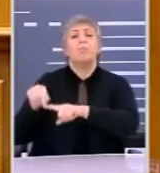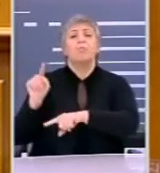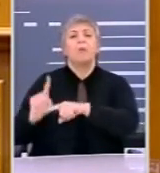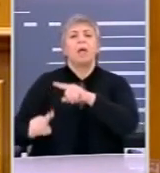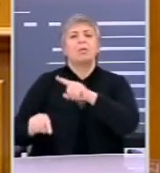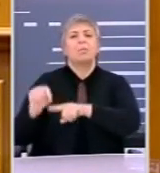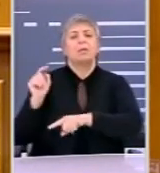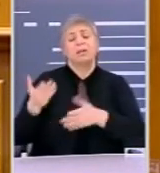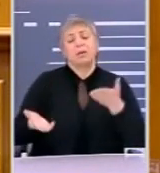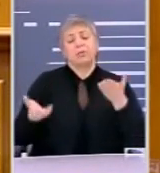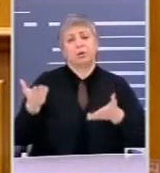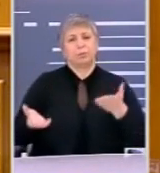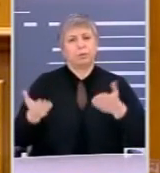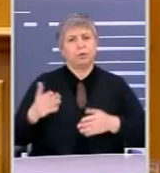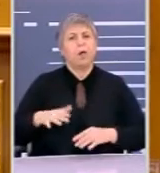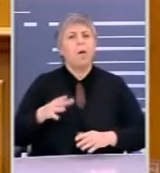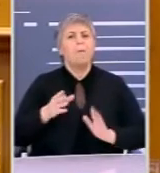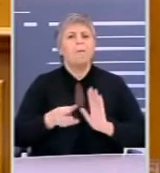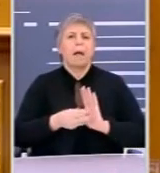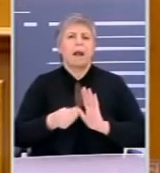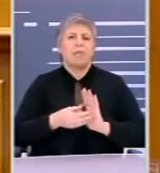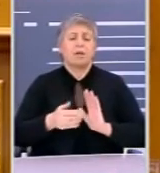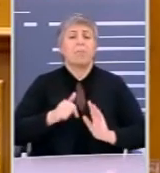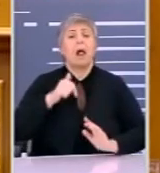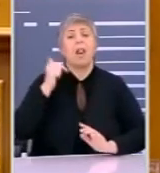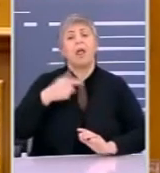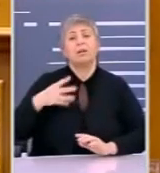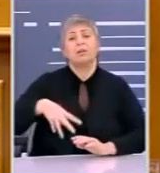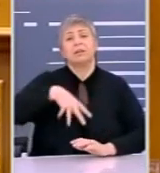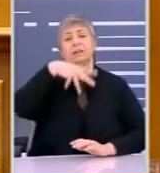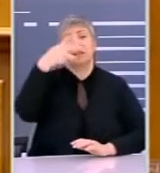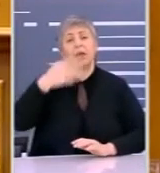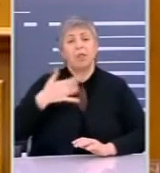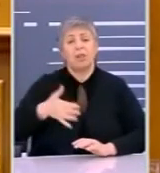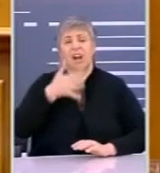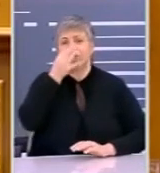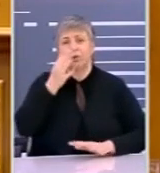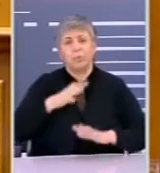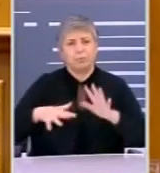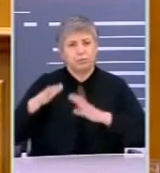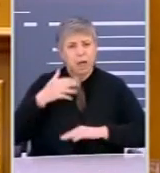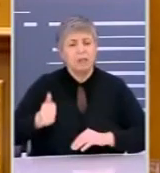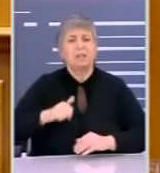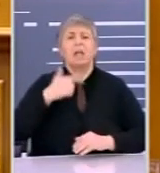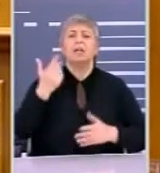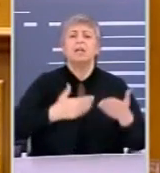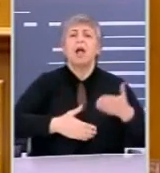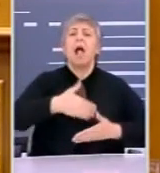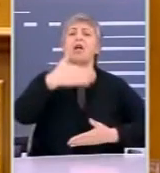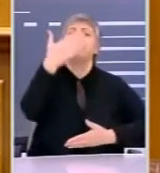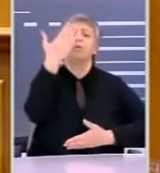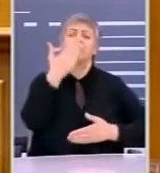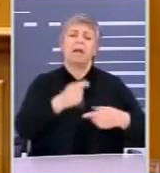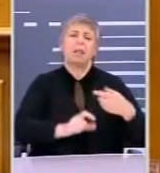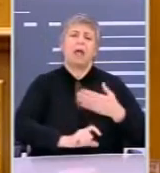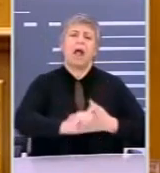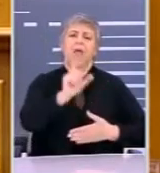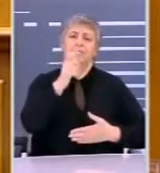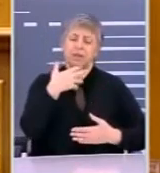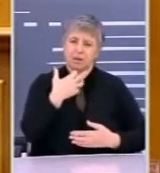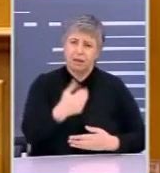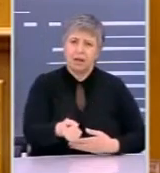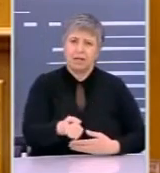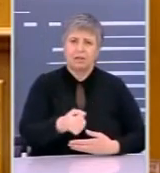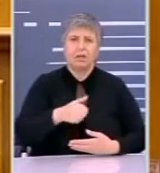τον κόσμο με το δίθεν σκάνδαλο της Κουμουνδούρου ή με την ανύπαρκτη offshore της Αυγής, με το ηλικιώδη συμμετοχή